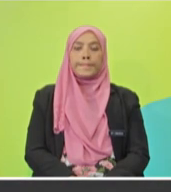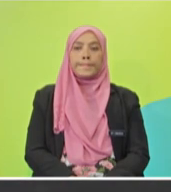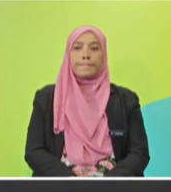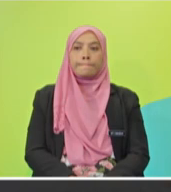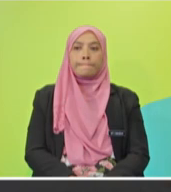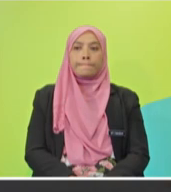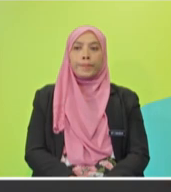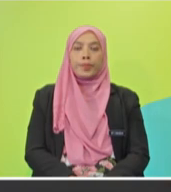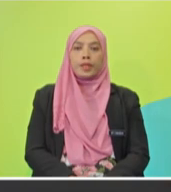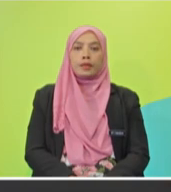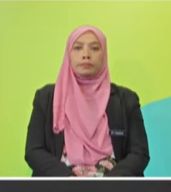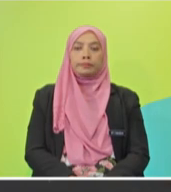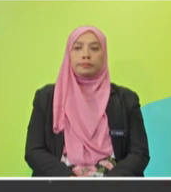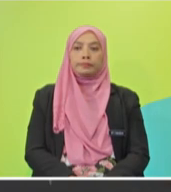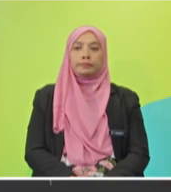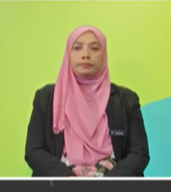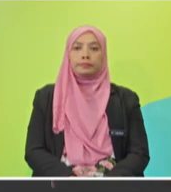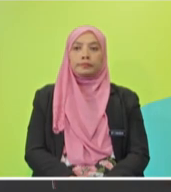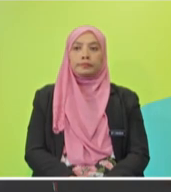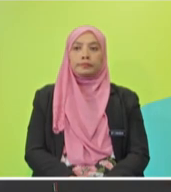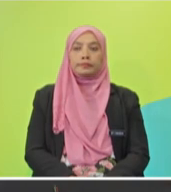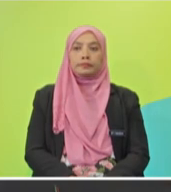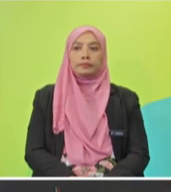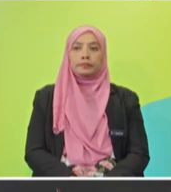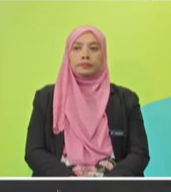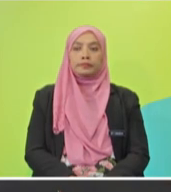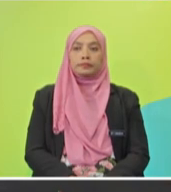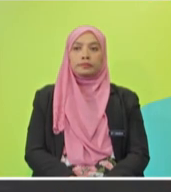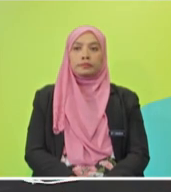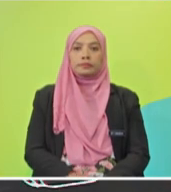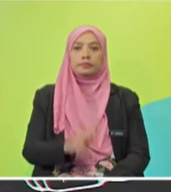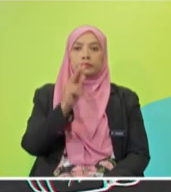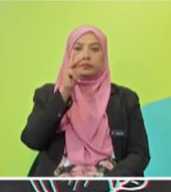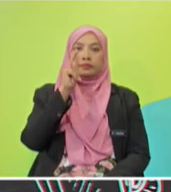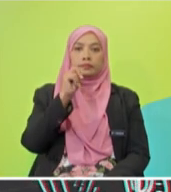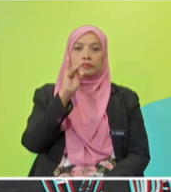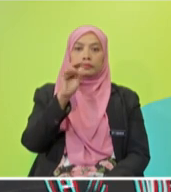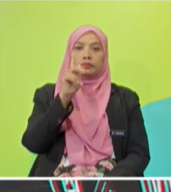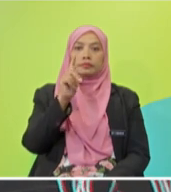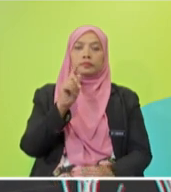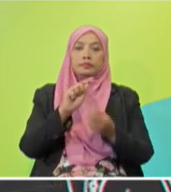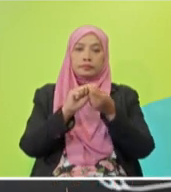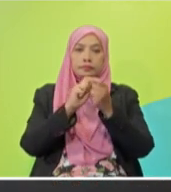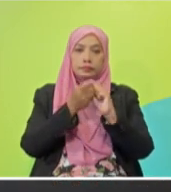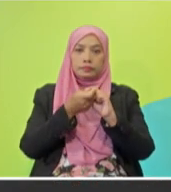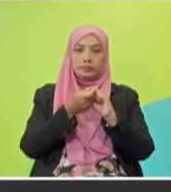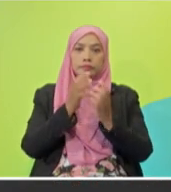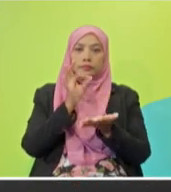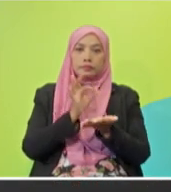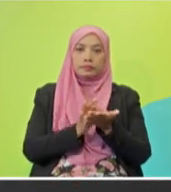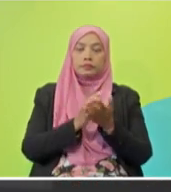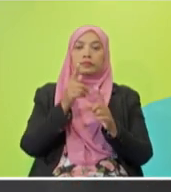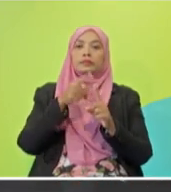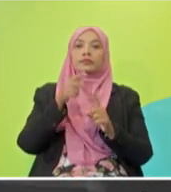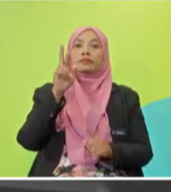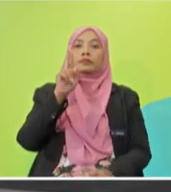Nick hanya buang nilai tukarkan 30 sen tu kepada RM